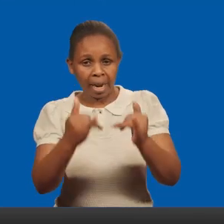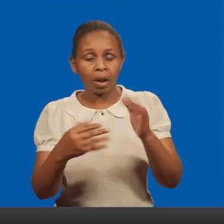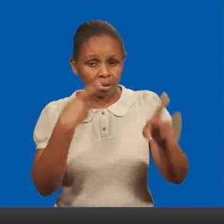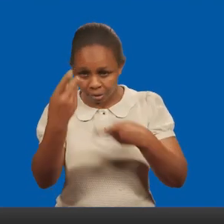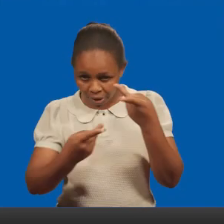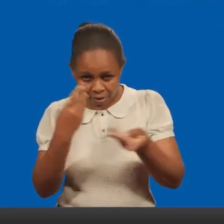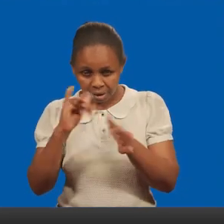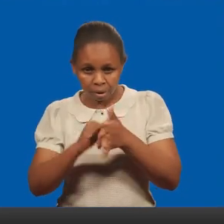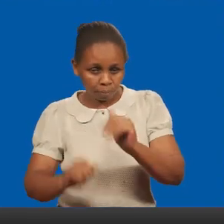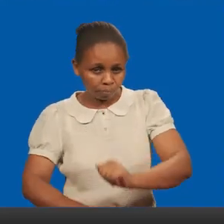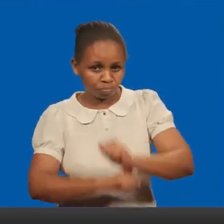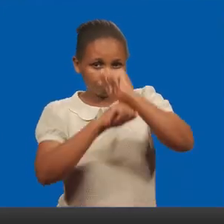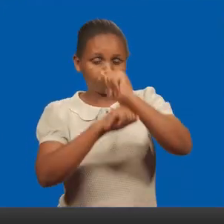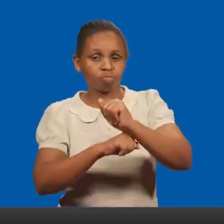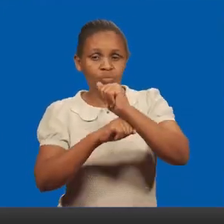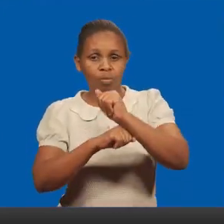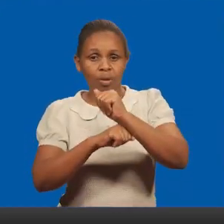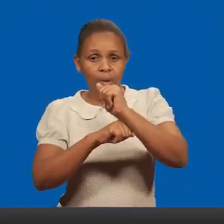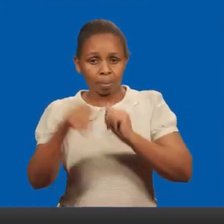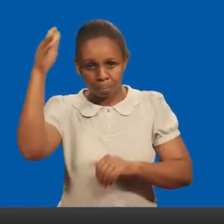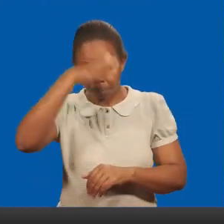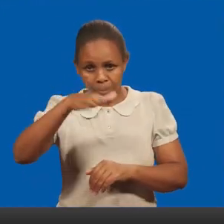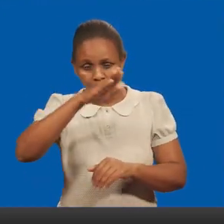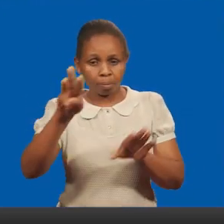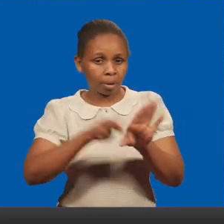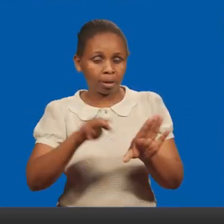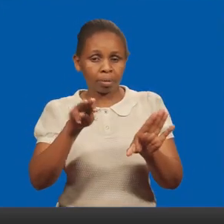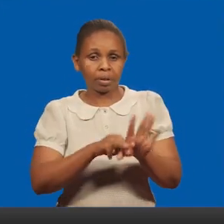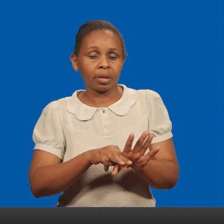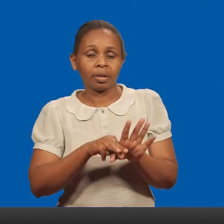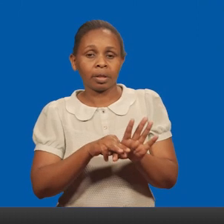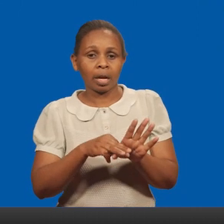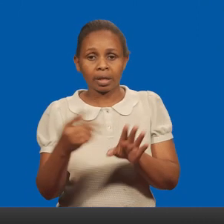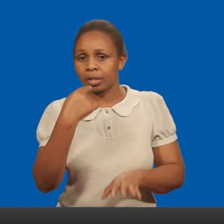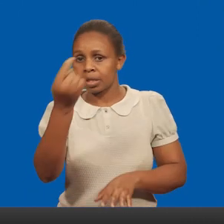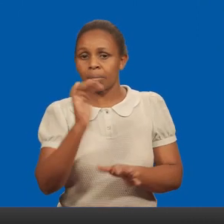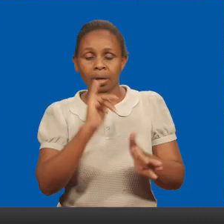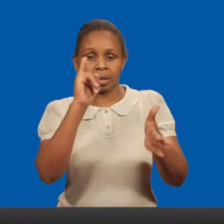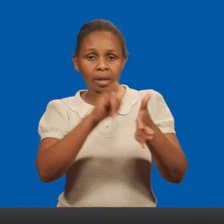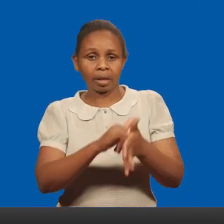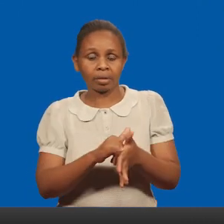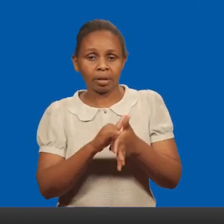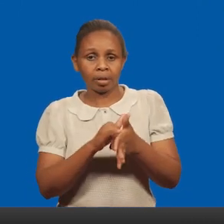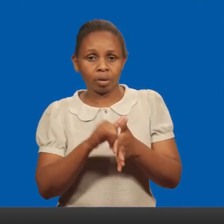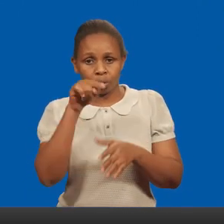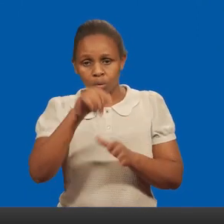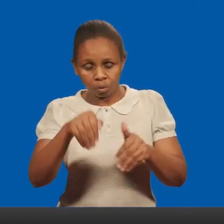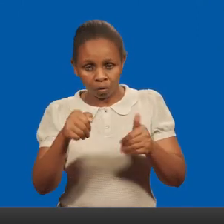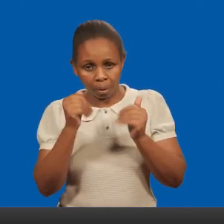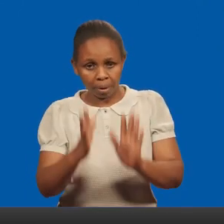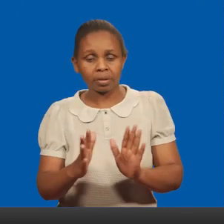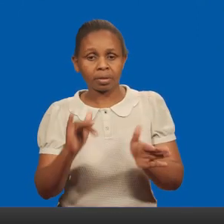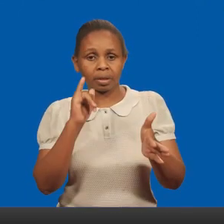kuwa waizi. Matamshi yake yaliungwa mkono na mbunge wa Gishugu Gishimu Githinji ambaye aliwashauri wakulima wa